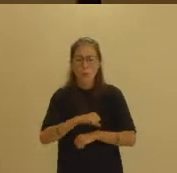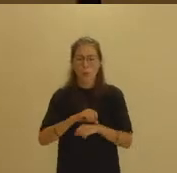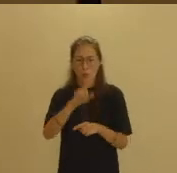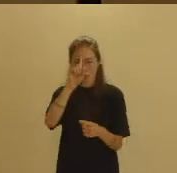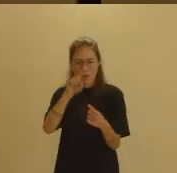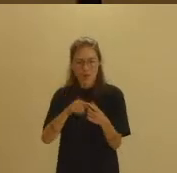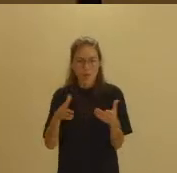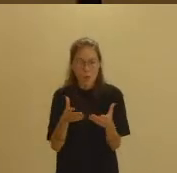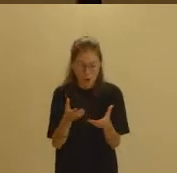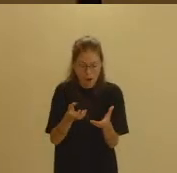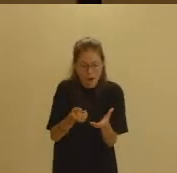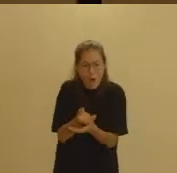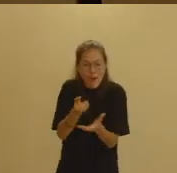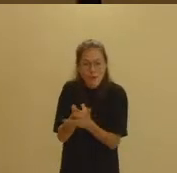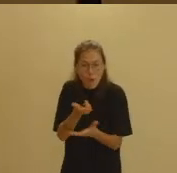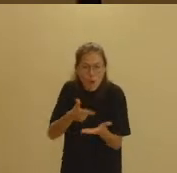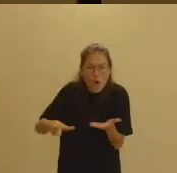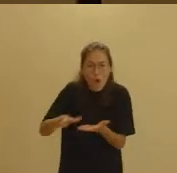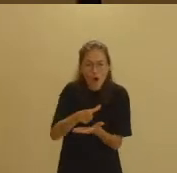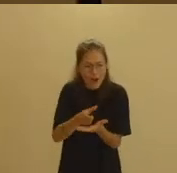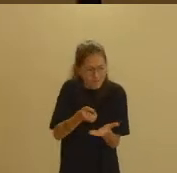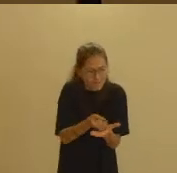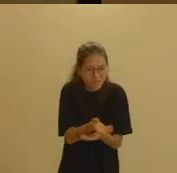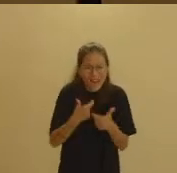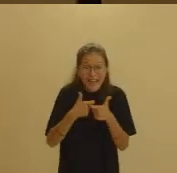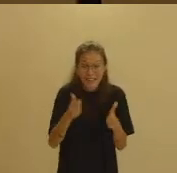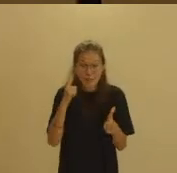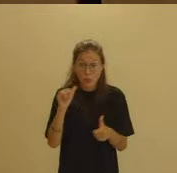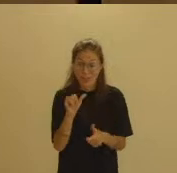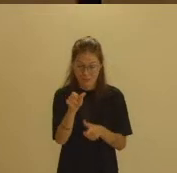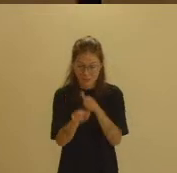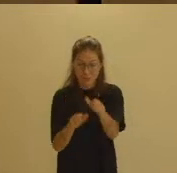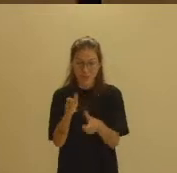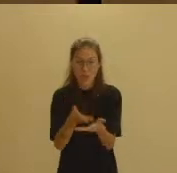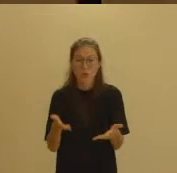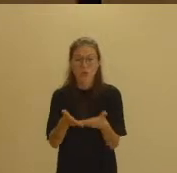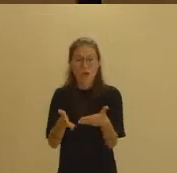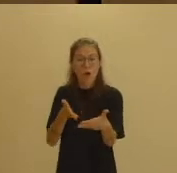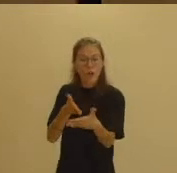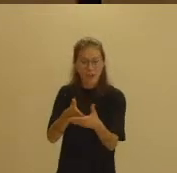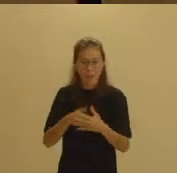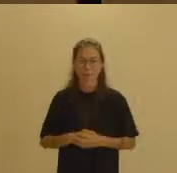l'information locale destinée aux personnes en situation de handicap.